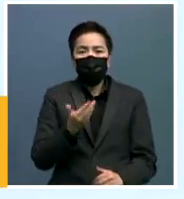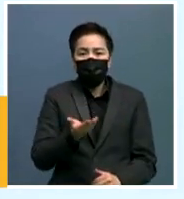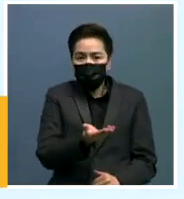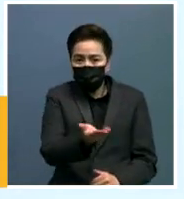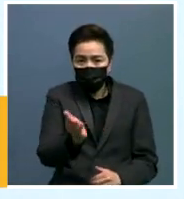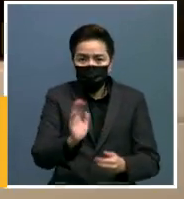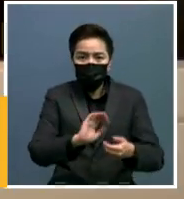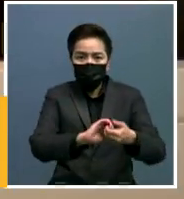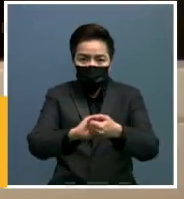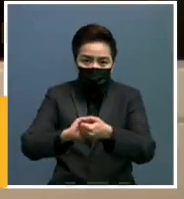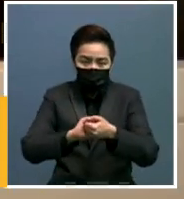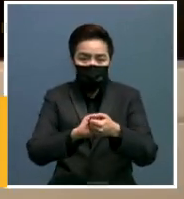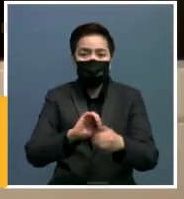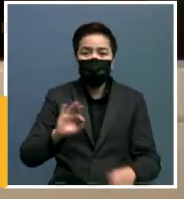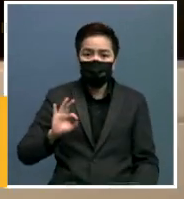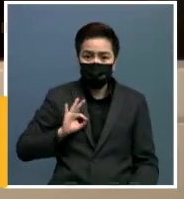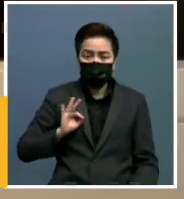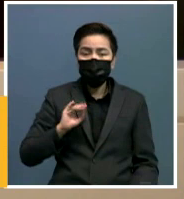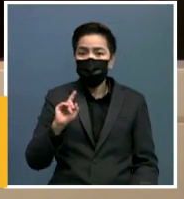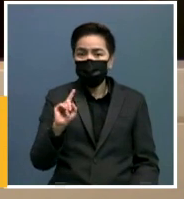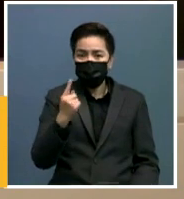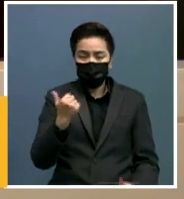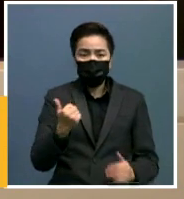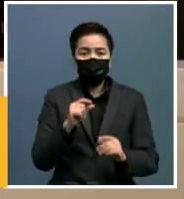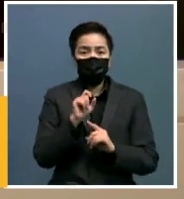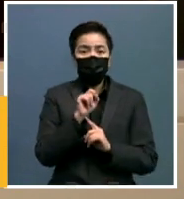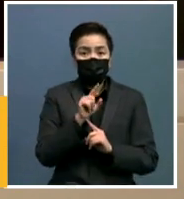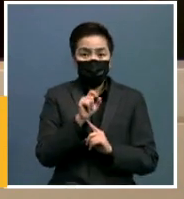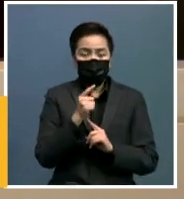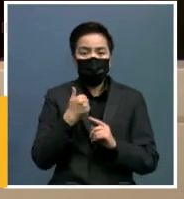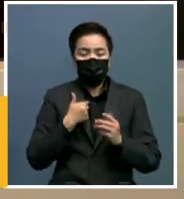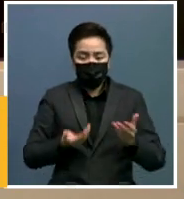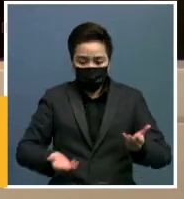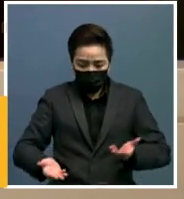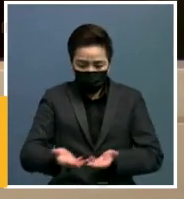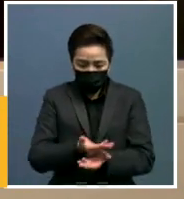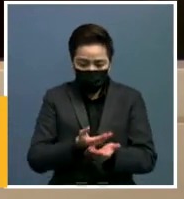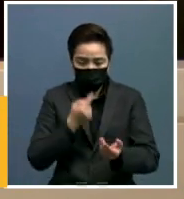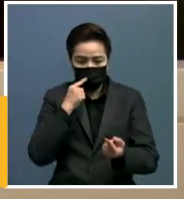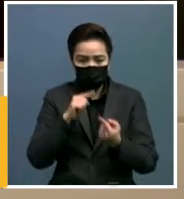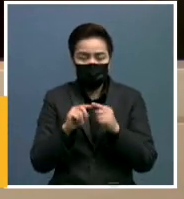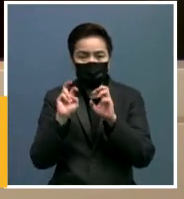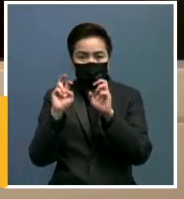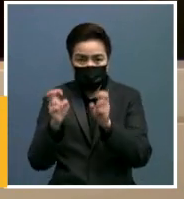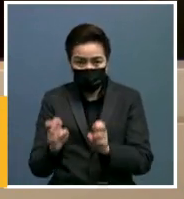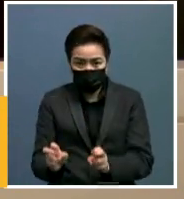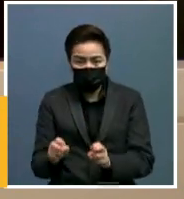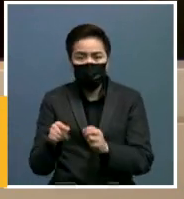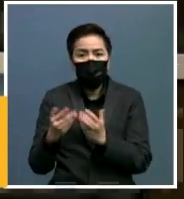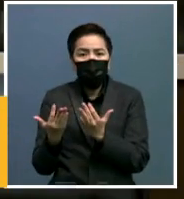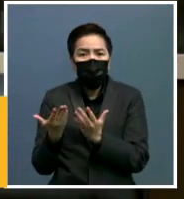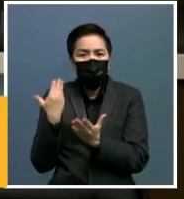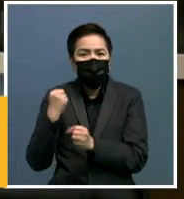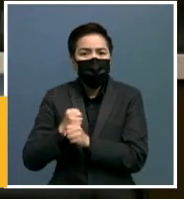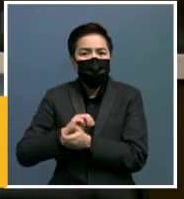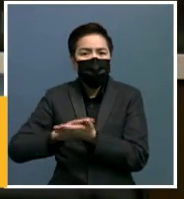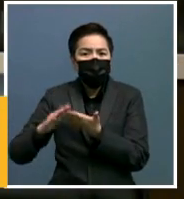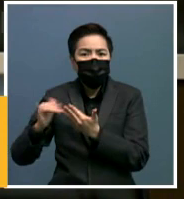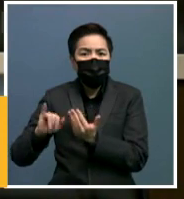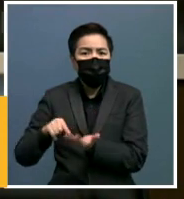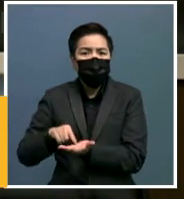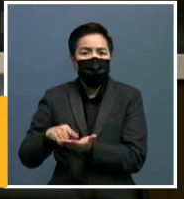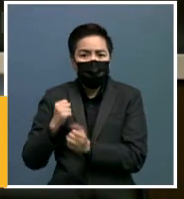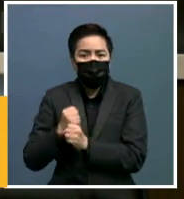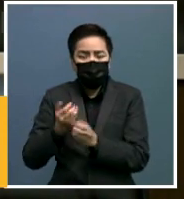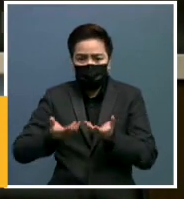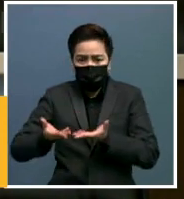ความร่วมมือไปยังสมาชิกครั้งหนึ่งส่วนในวันศุกร์นะครับก็จะมีการพิจารณาญัตติที่ค้างอยู่ของการพิจารณาซึ่งพิจารณา